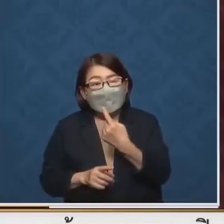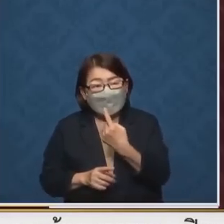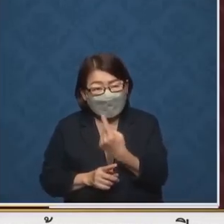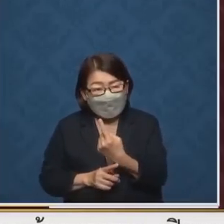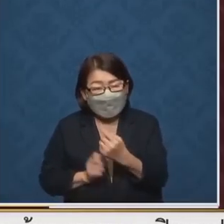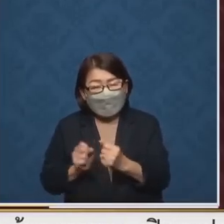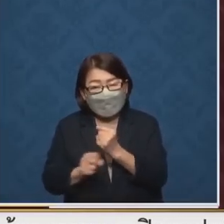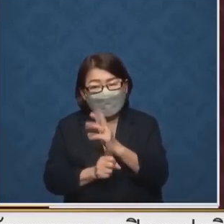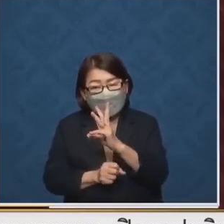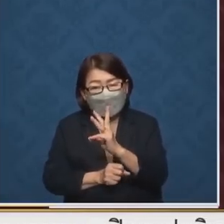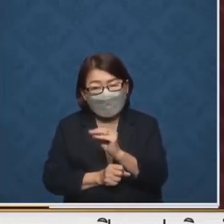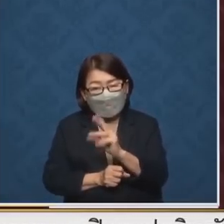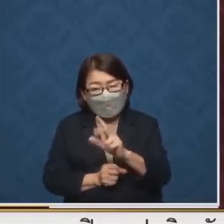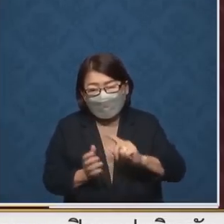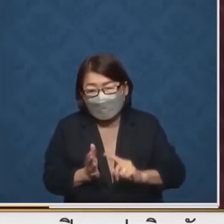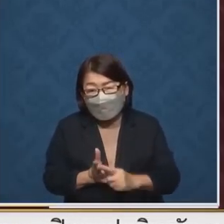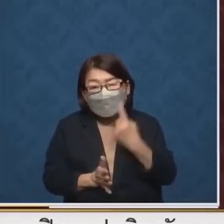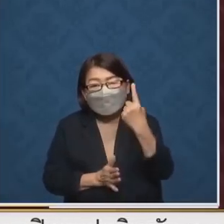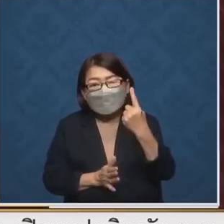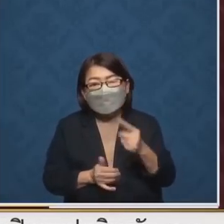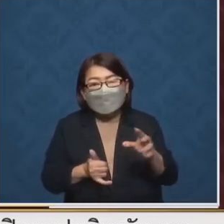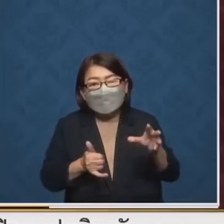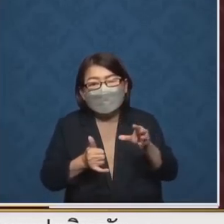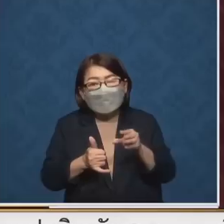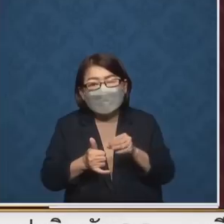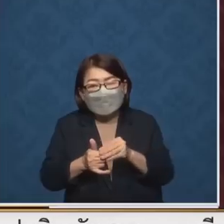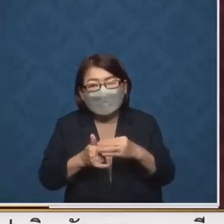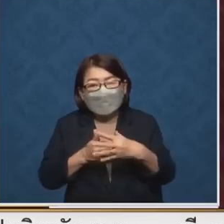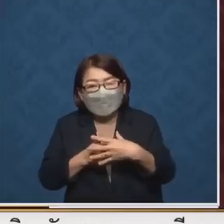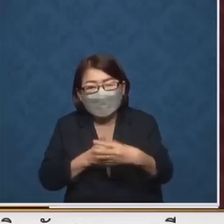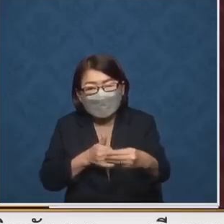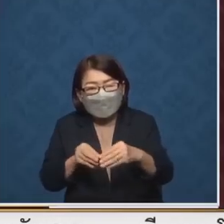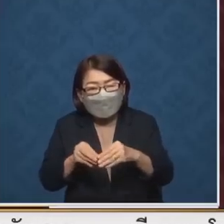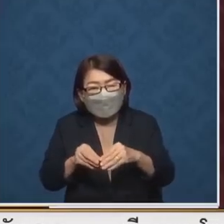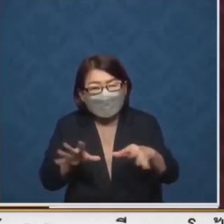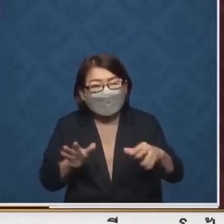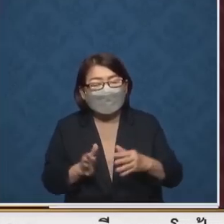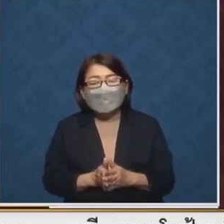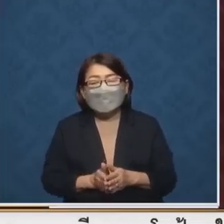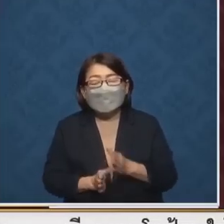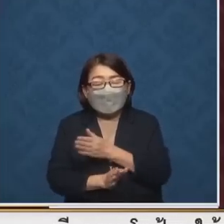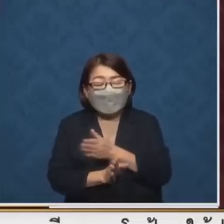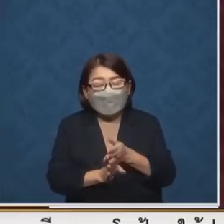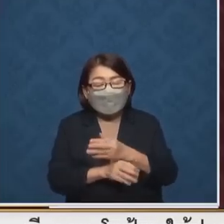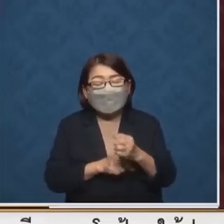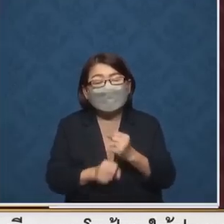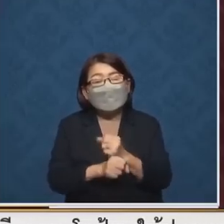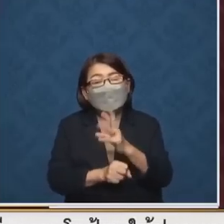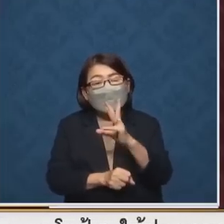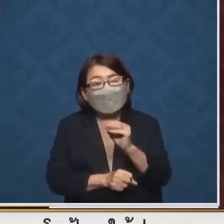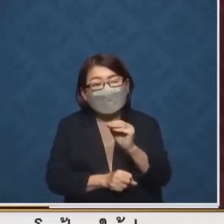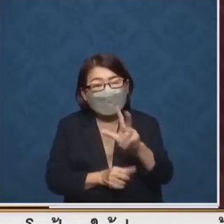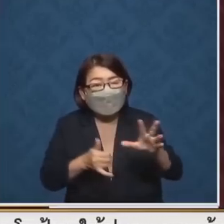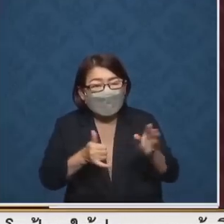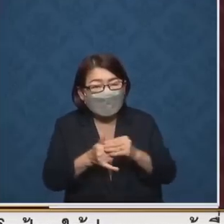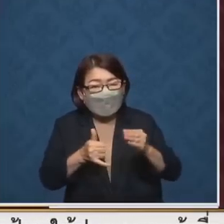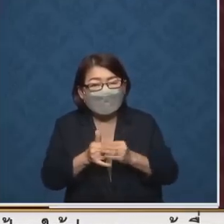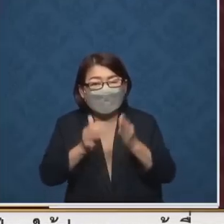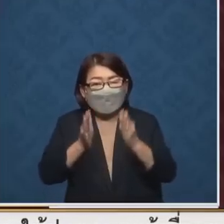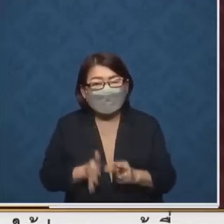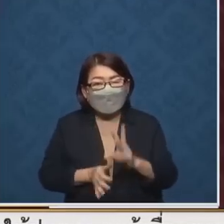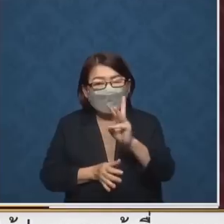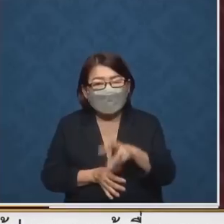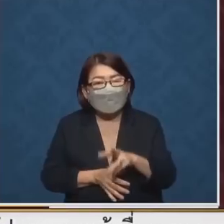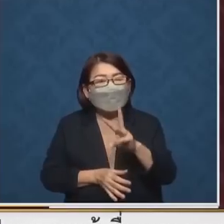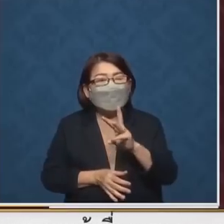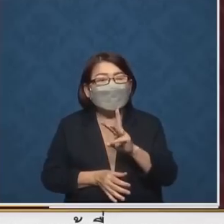ิดการระบาดของโวิต ปากฏตลอดทั้งปี 63การติดเชือเราอยู่ที่ 6,884